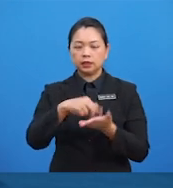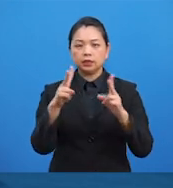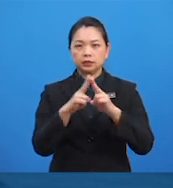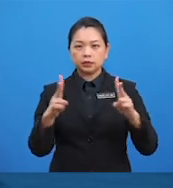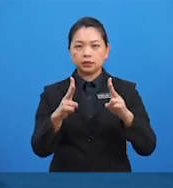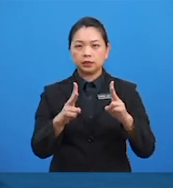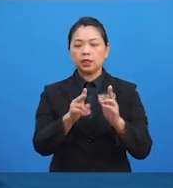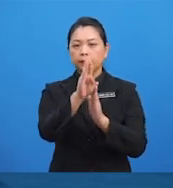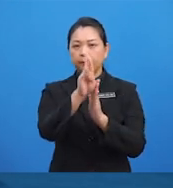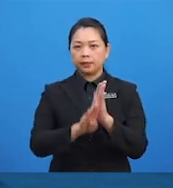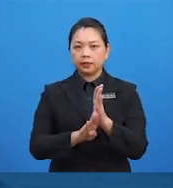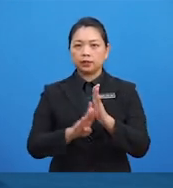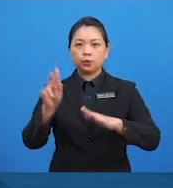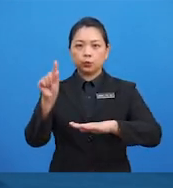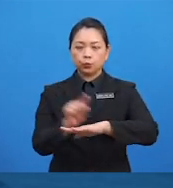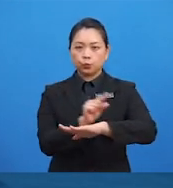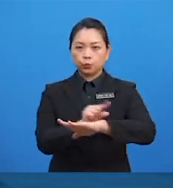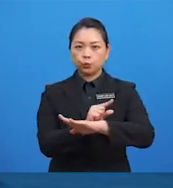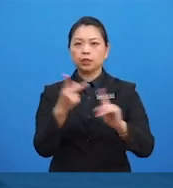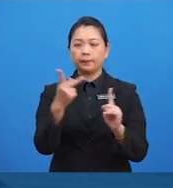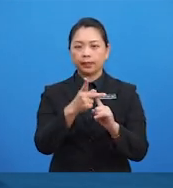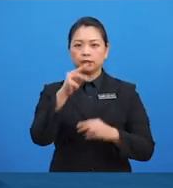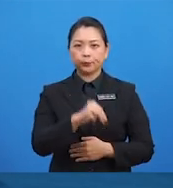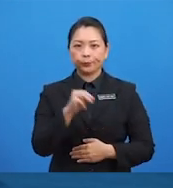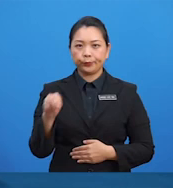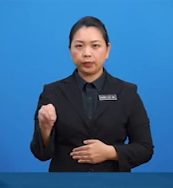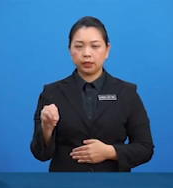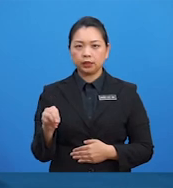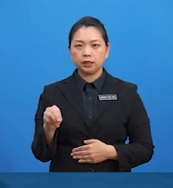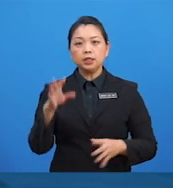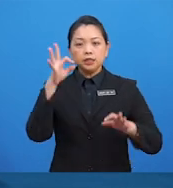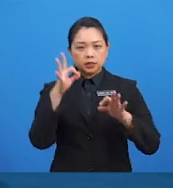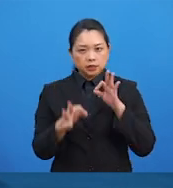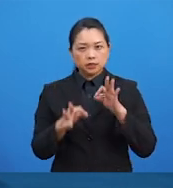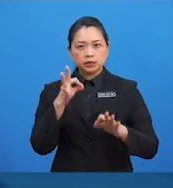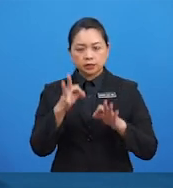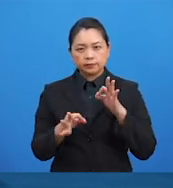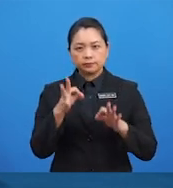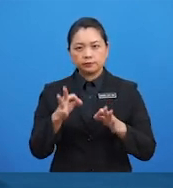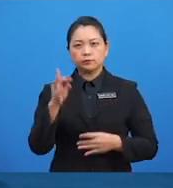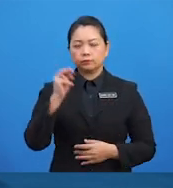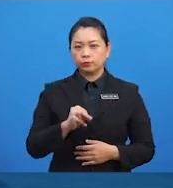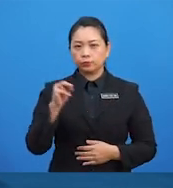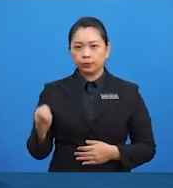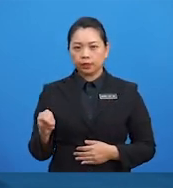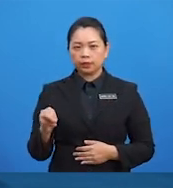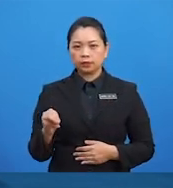sangat berguna kepada murid sekiranya murid